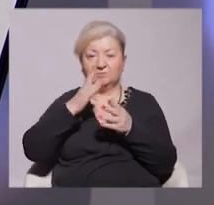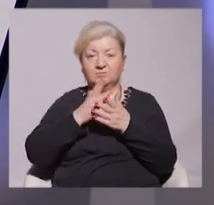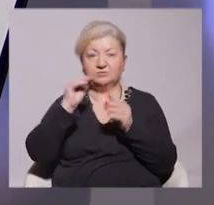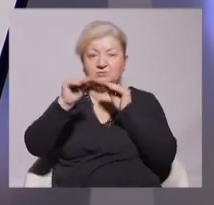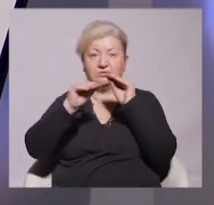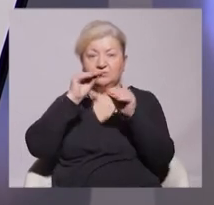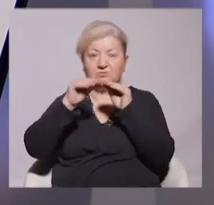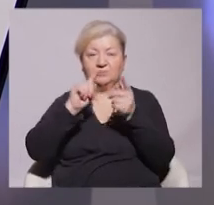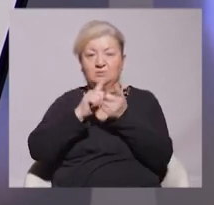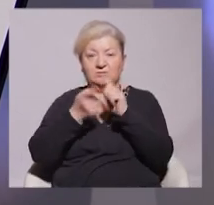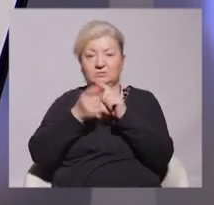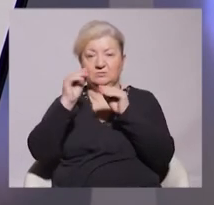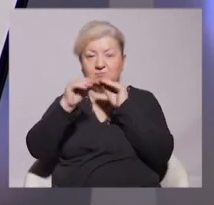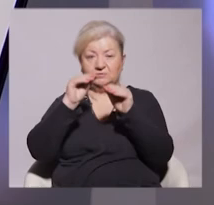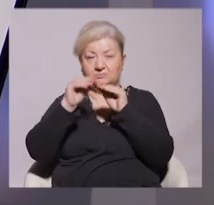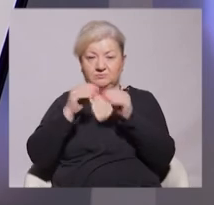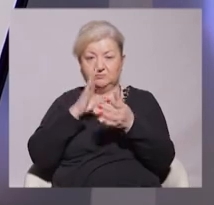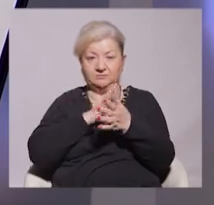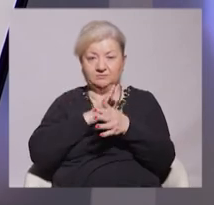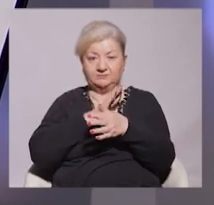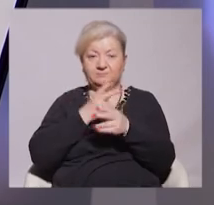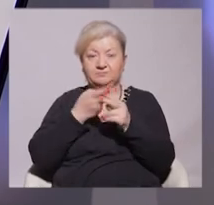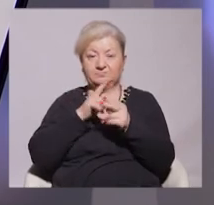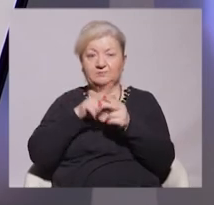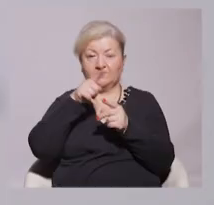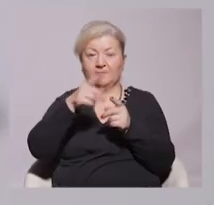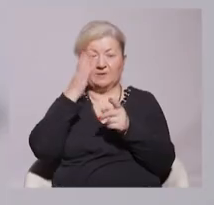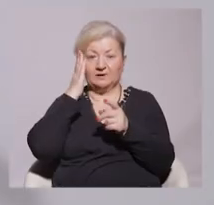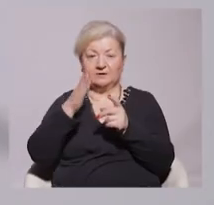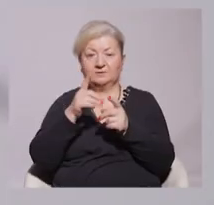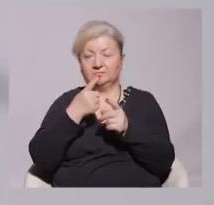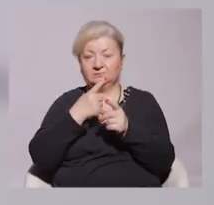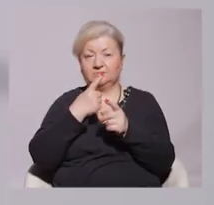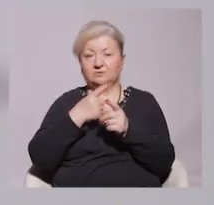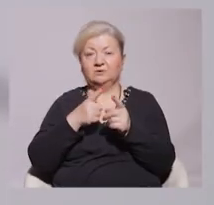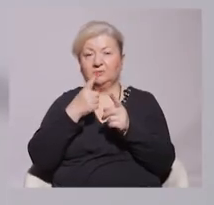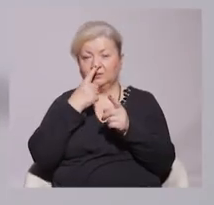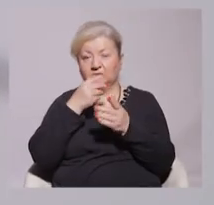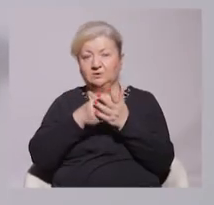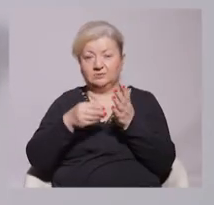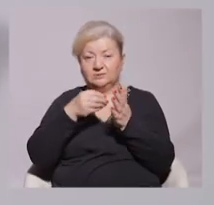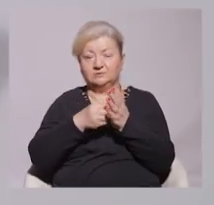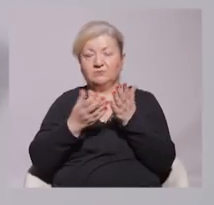ჩვენ ჩავსვით g გამრავლებული r-ზე, ხო? ანუ აქ იქნება ისევ massa, რა თქმა უნდა,